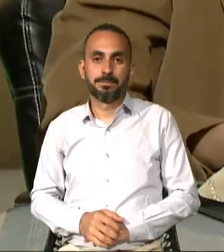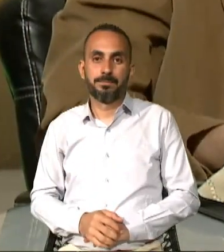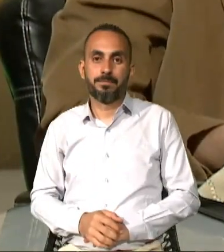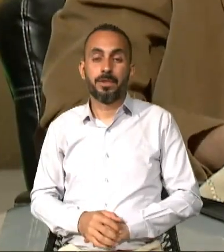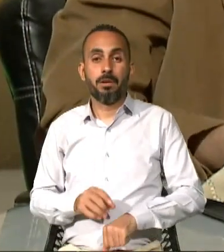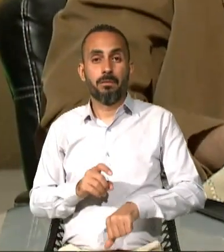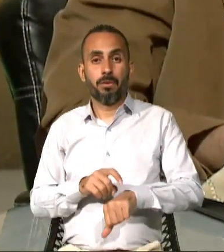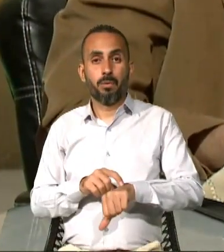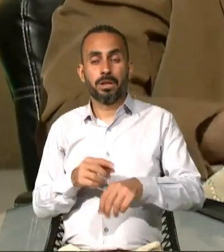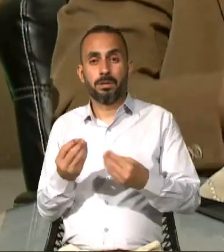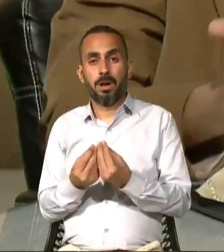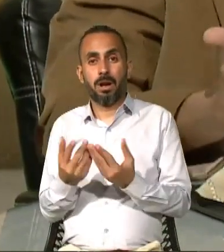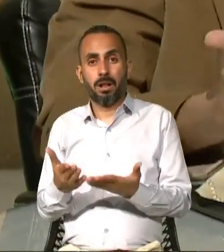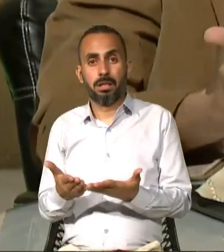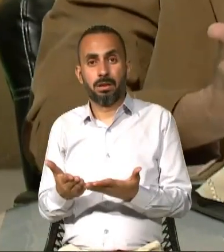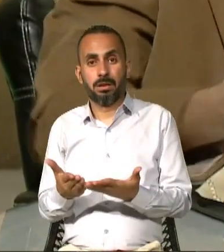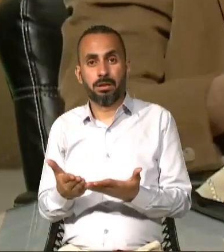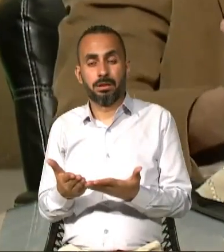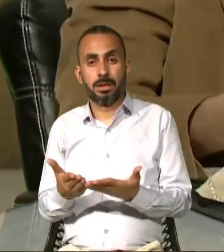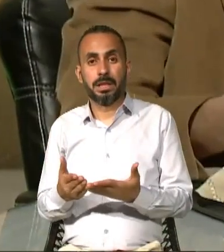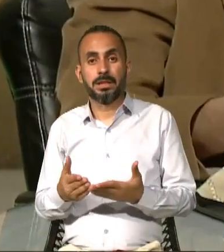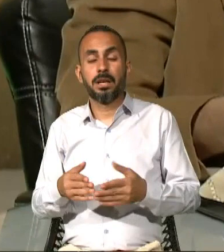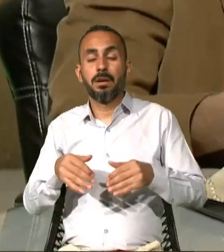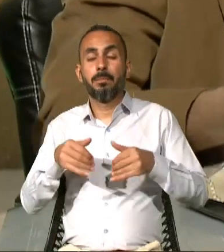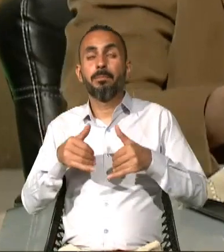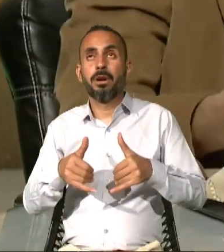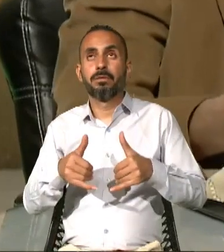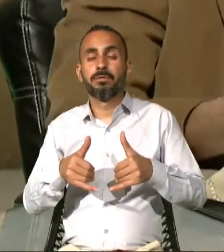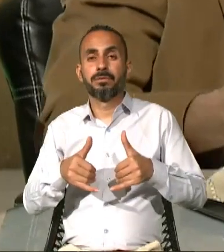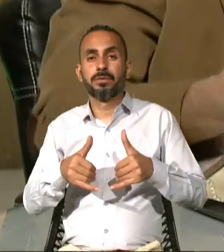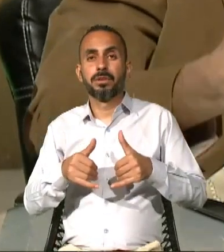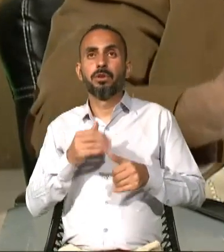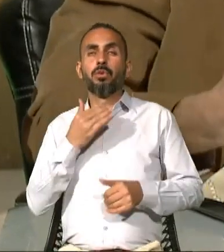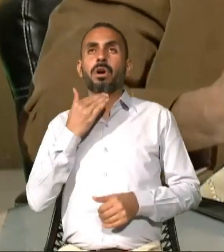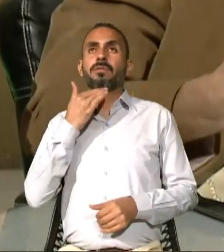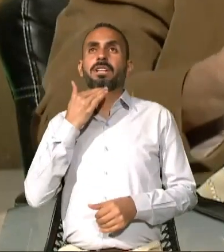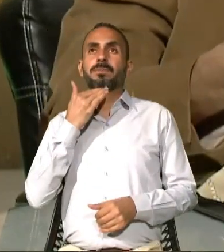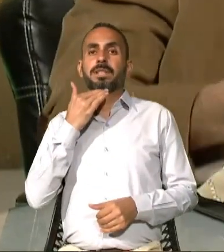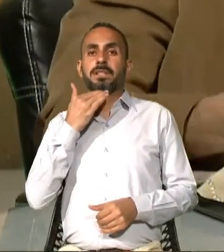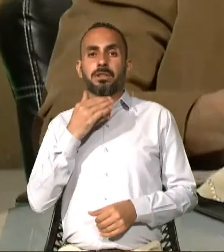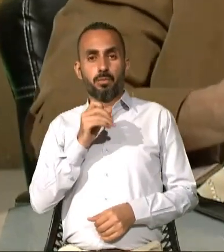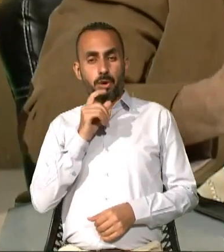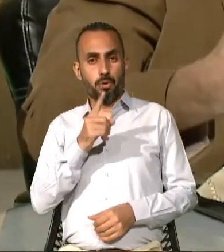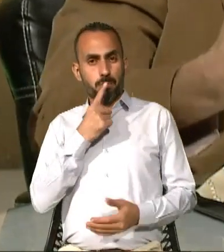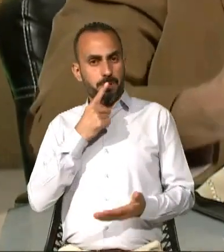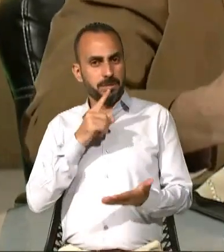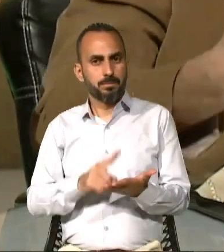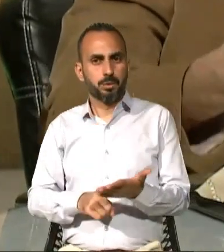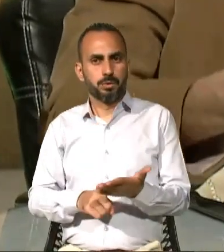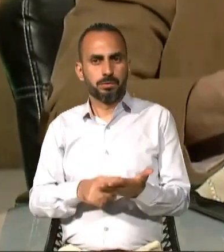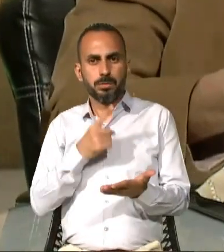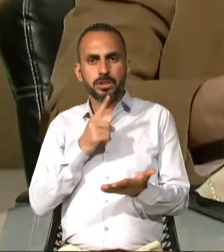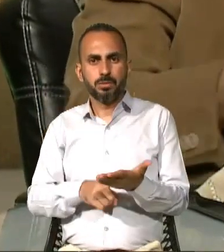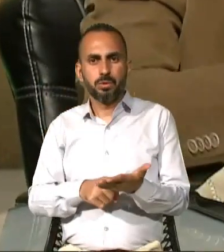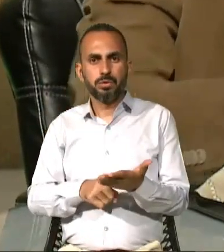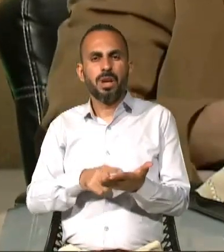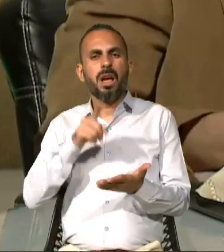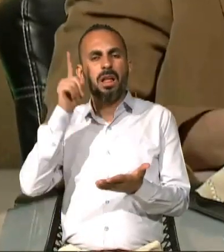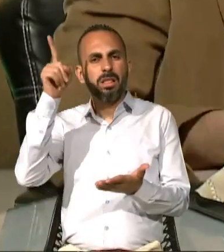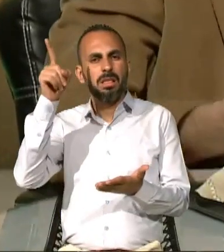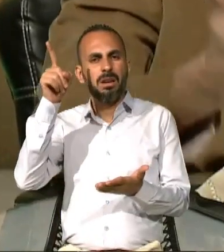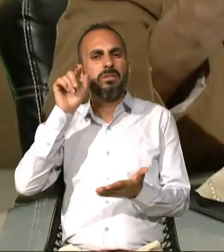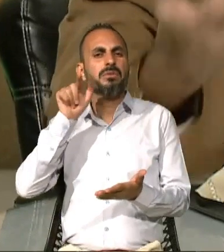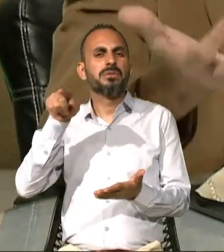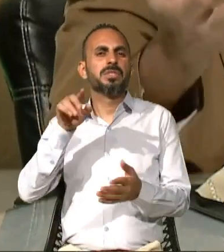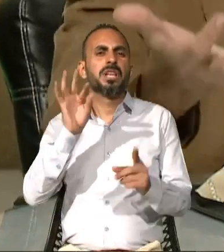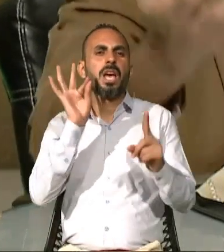بنتصب بقف برفع دماغي بقول لا أكيد لله مقاصد عظيمة في كل